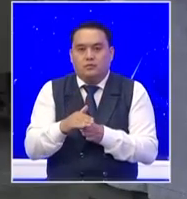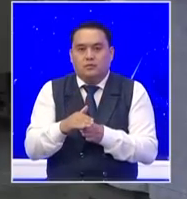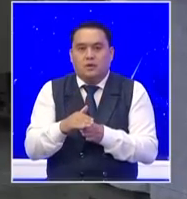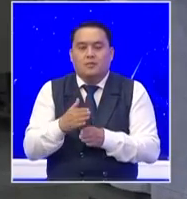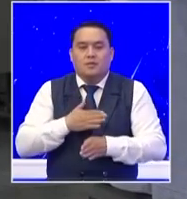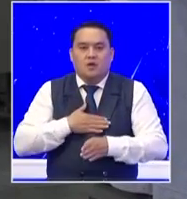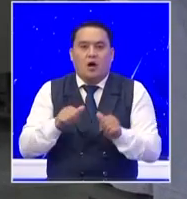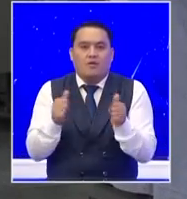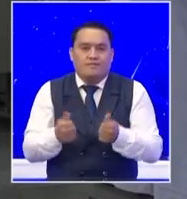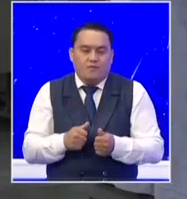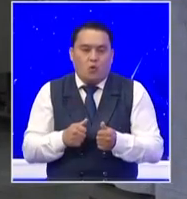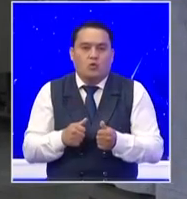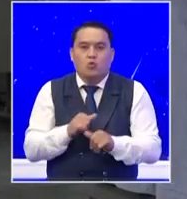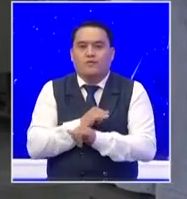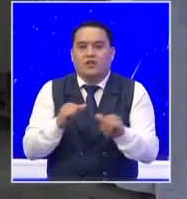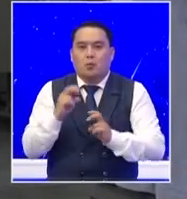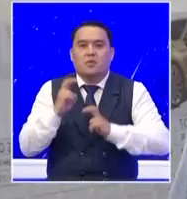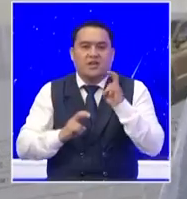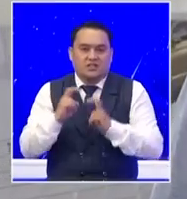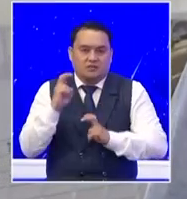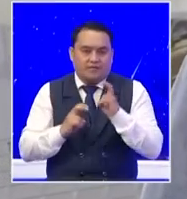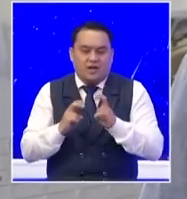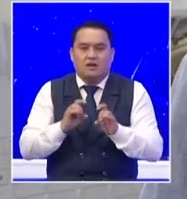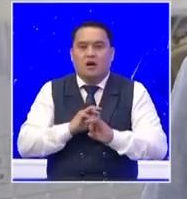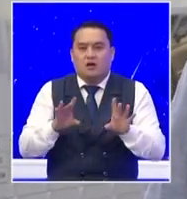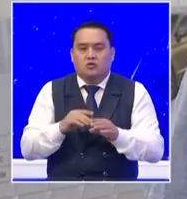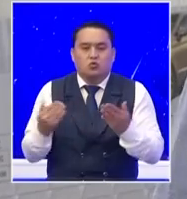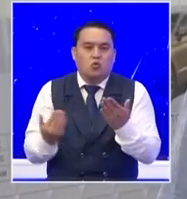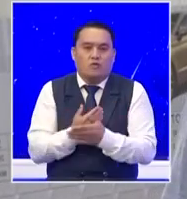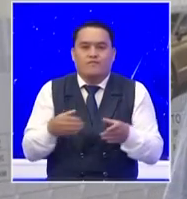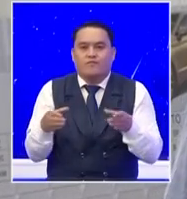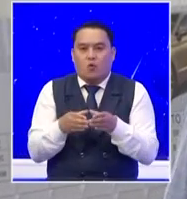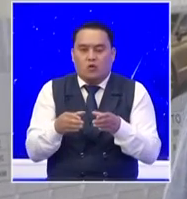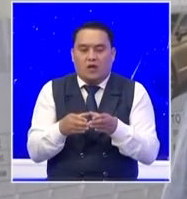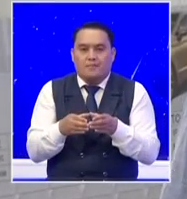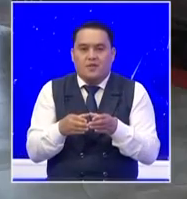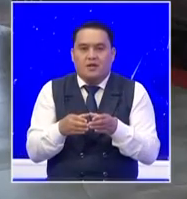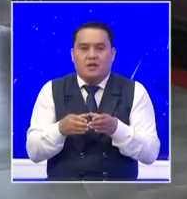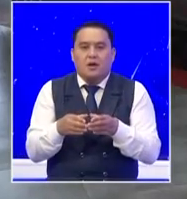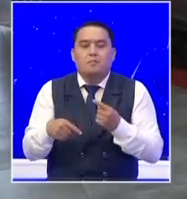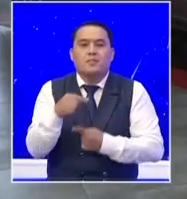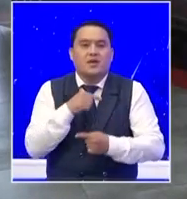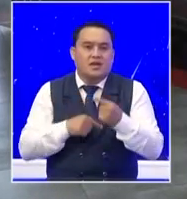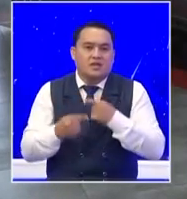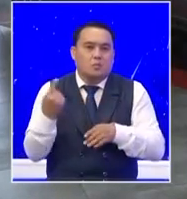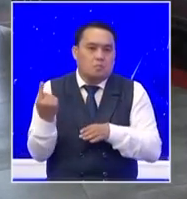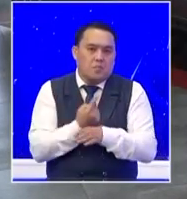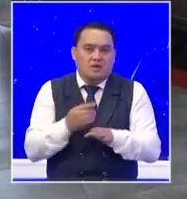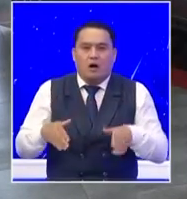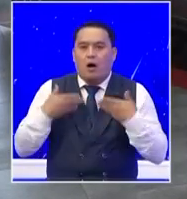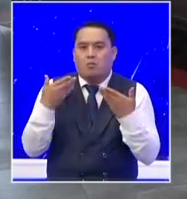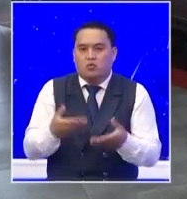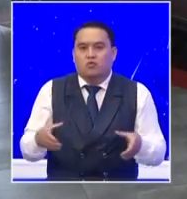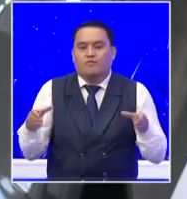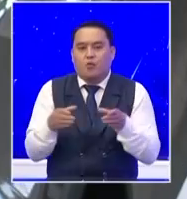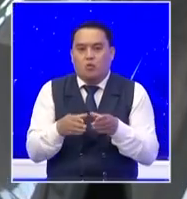подтолкнули меня оформить заем на расширение производства, признается новый клиент фонда Игорь Варыгин. Со слов бизнесмена, это его первое обращение в фонд